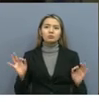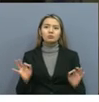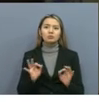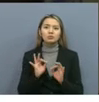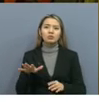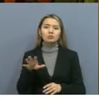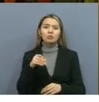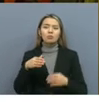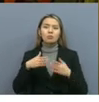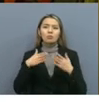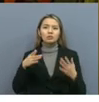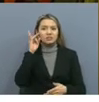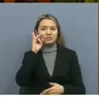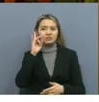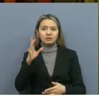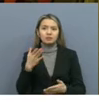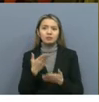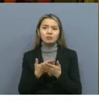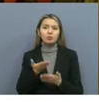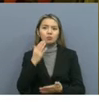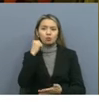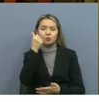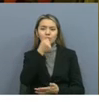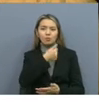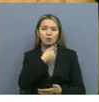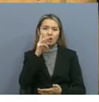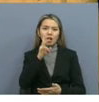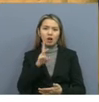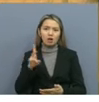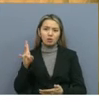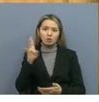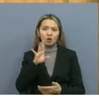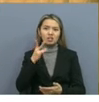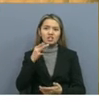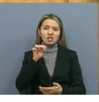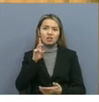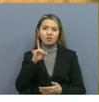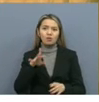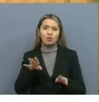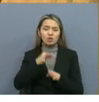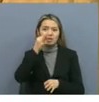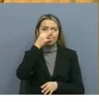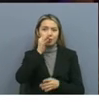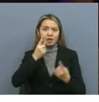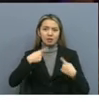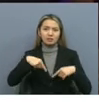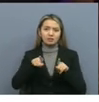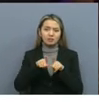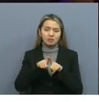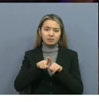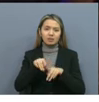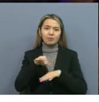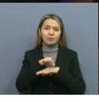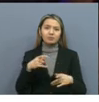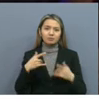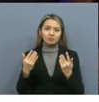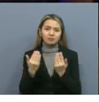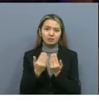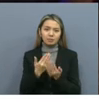арасында кеңінен танылуда. Мәселен, өткен жылы католиктік Рождество мерекесі қарсаңында жергілікті неміс қоғамы айтулы шараны өткізуге